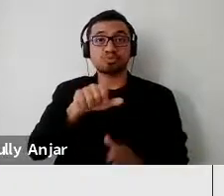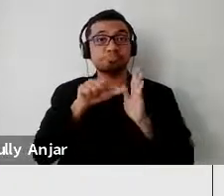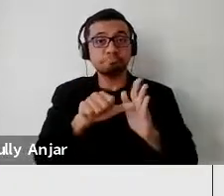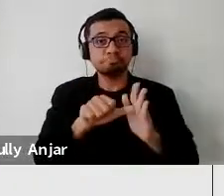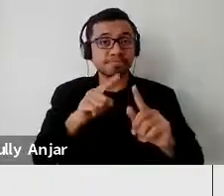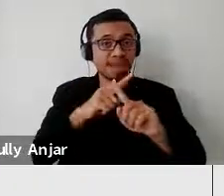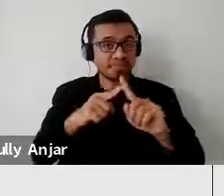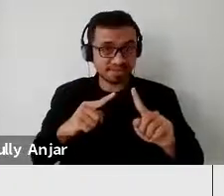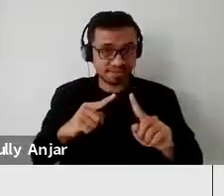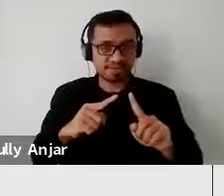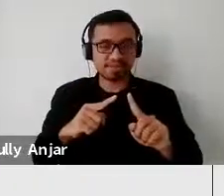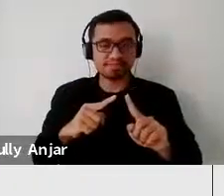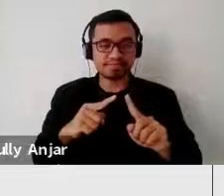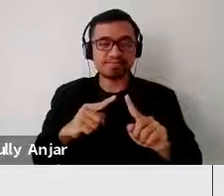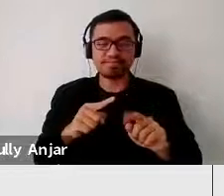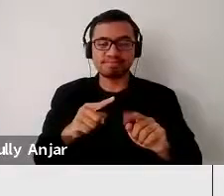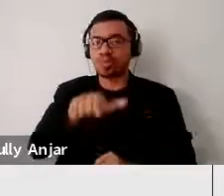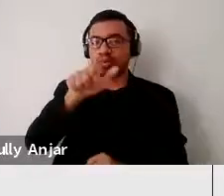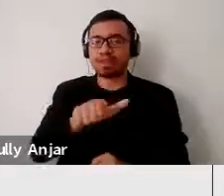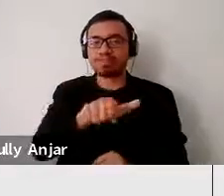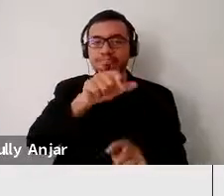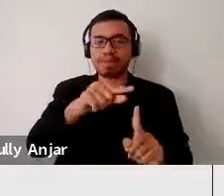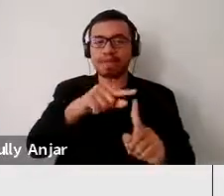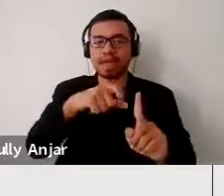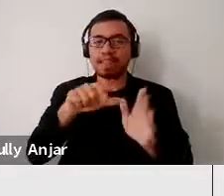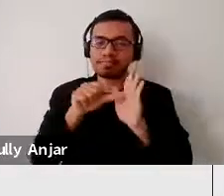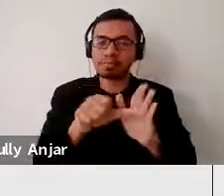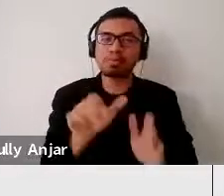mereka tidak mendapatkan. Apa bantuan yang mereka